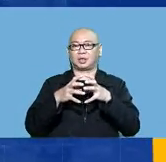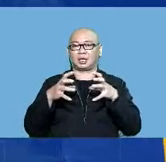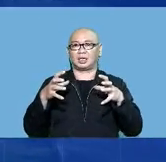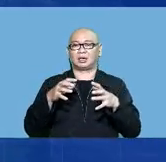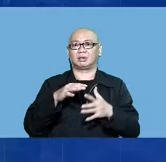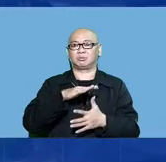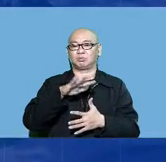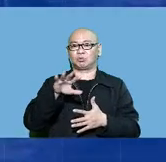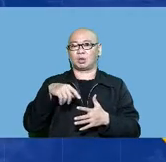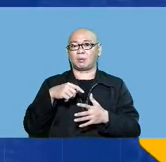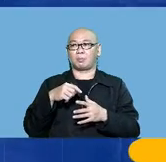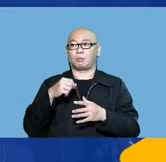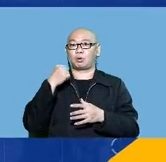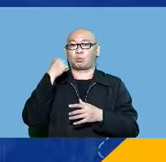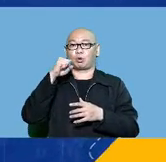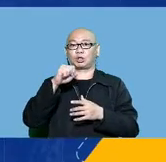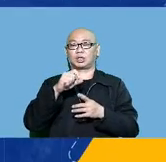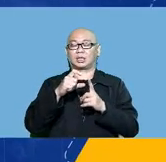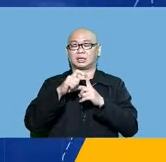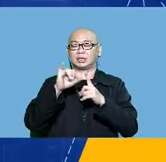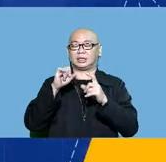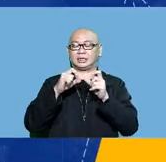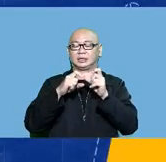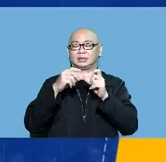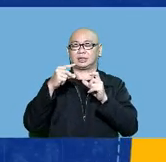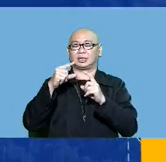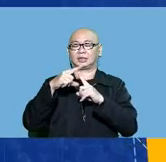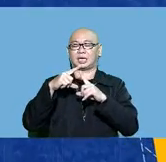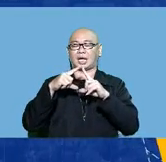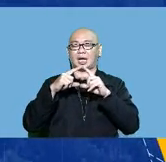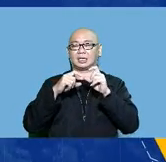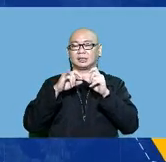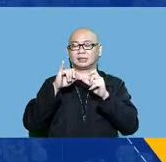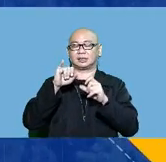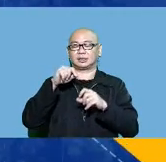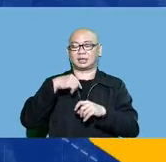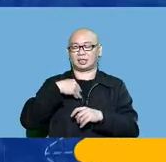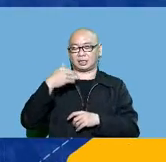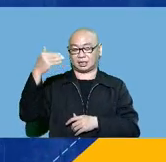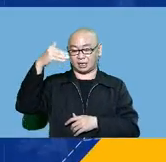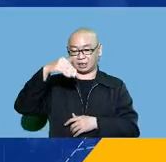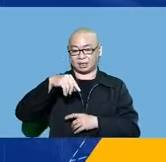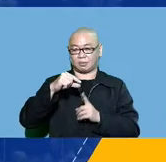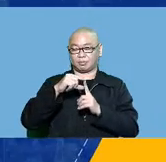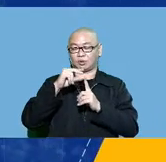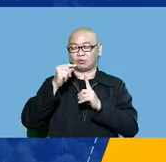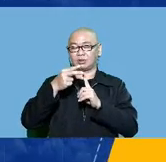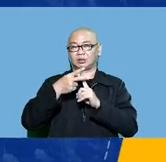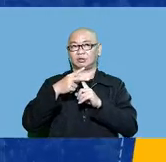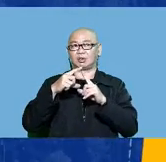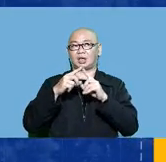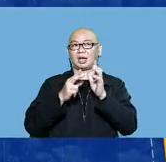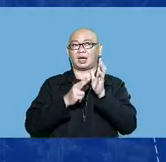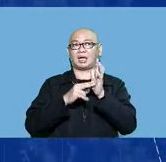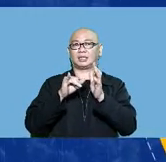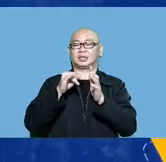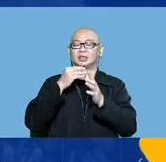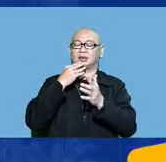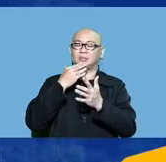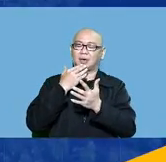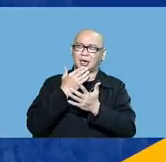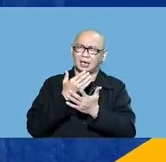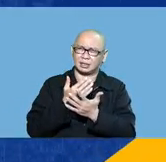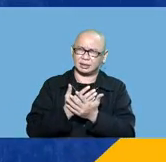sebesar-besarnya kepada promotor disertasi saya yang saat ini hadir, Profesor Insinyur Ani Mardiastuti MSc, terima kasih